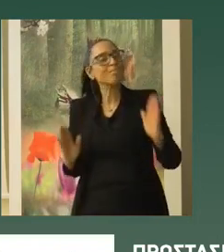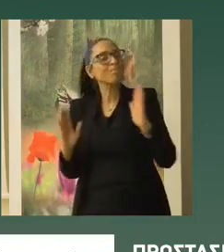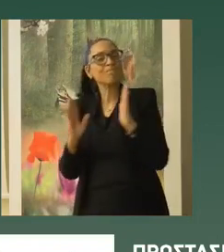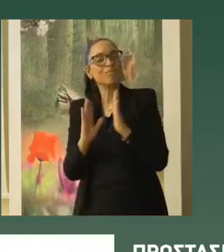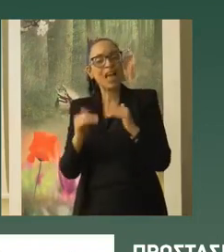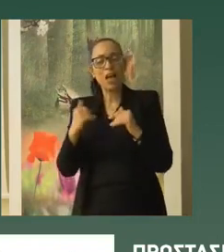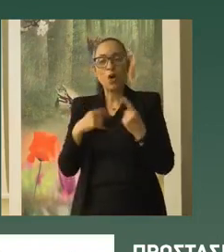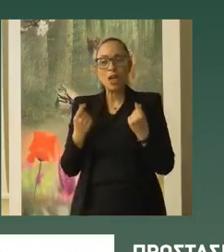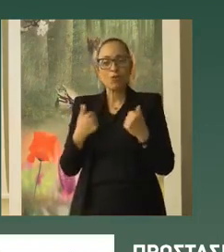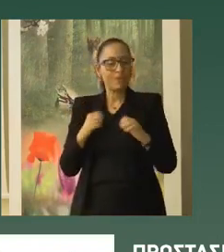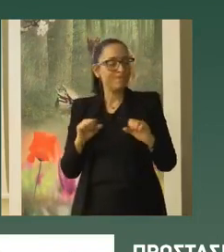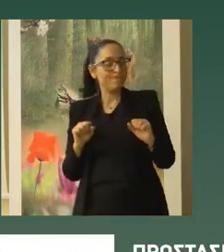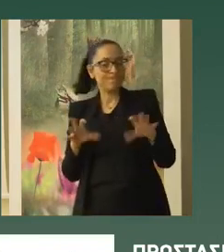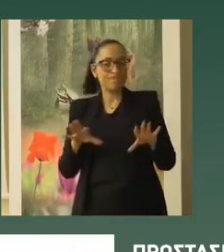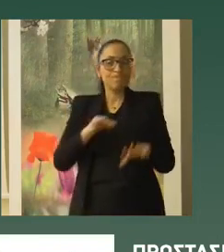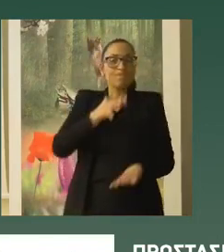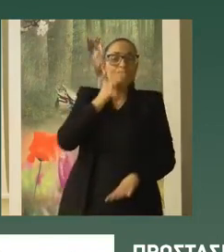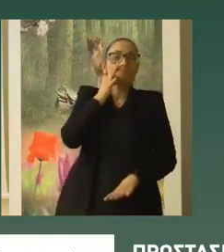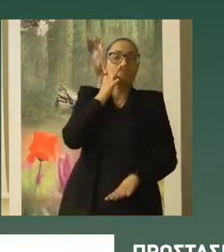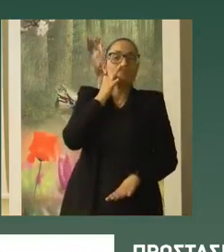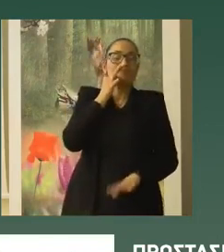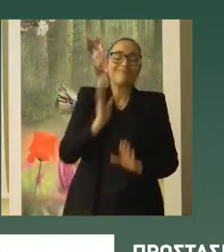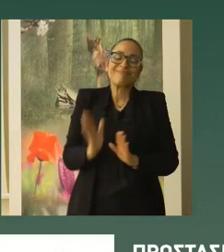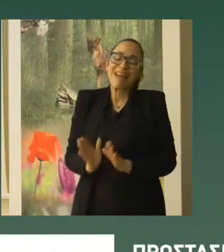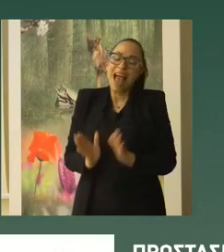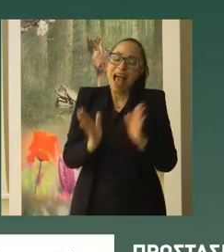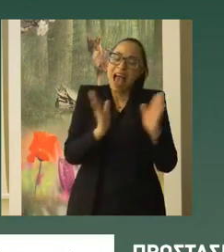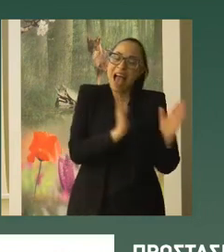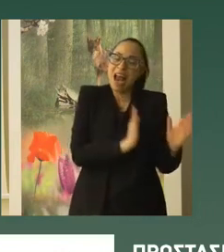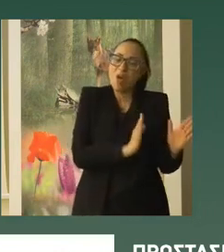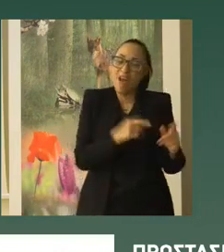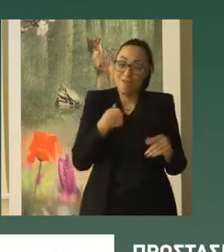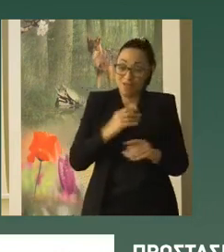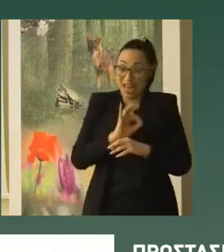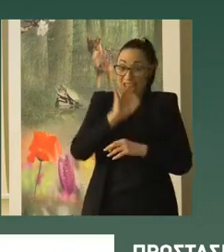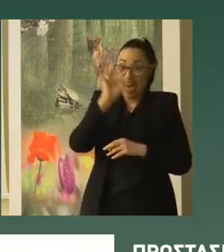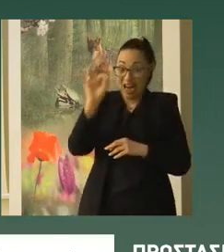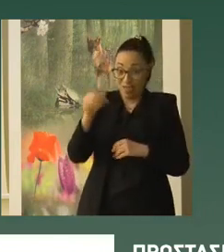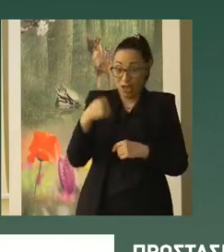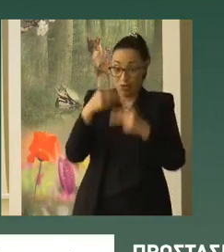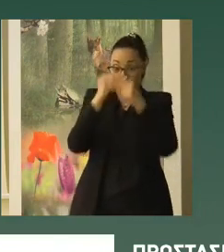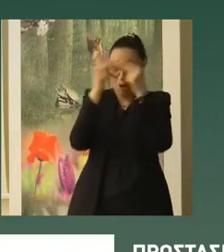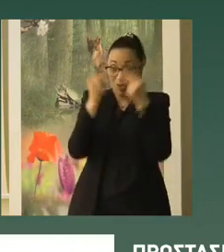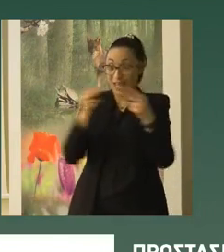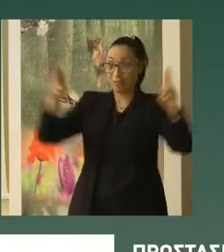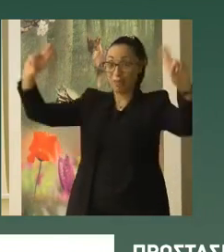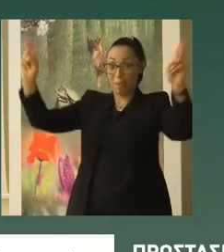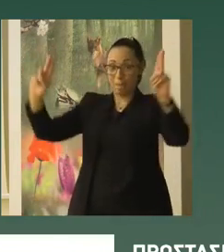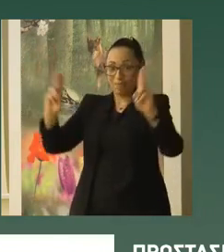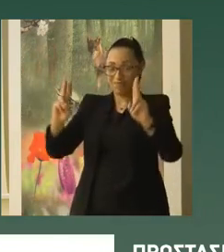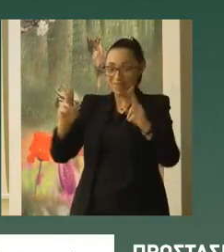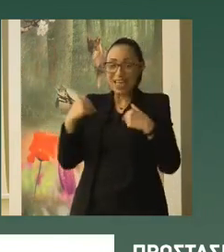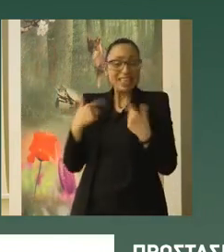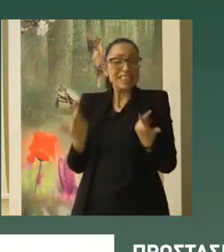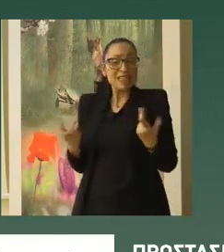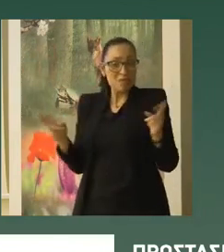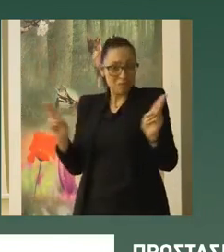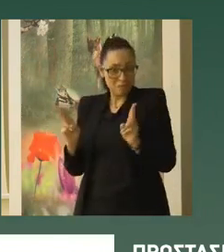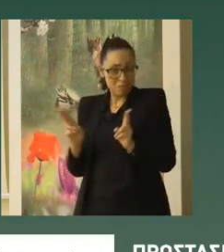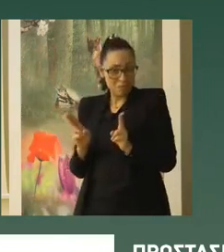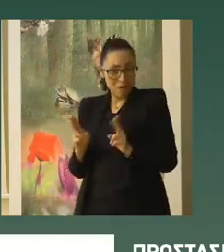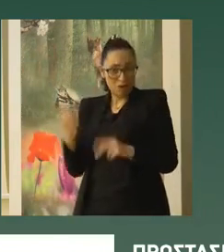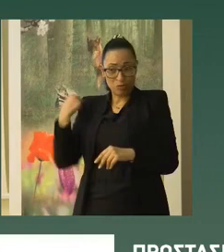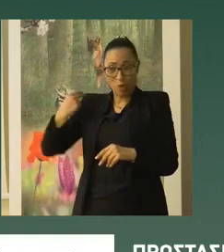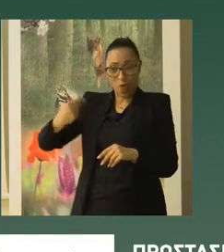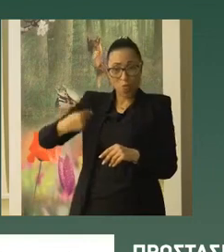η οποία εμένα αρχίζει και με τρομάζει. Πάμε σε ένα άλλο άκρο για να φτάσουμε στο αποτέλεσμα της μείωσης, να μειώνουμε το δημόσιο χώρο που ήταν πάντα το